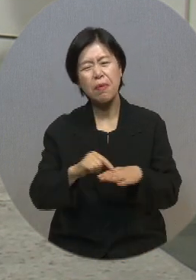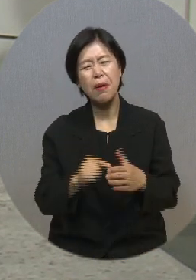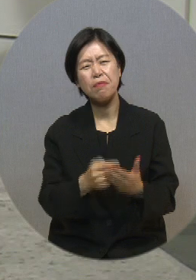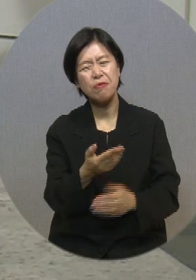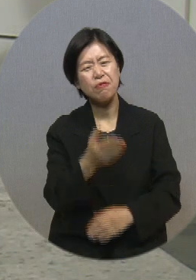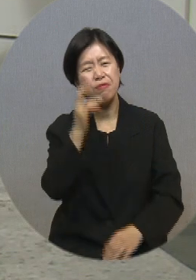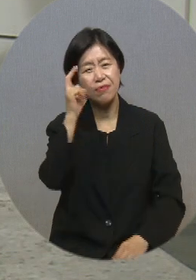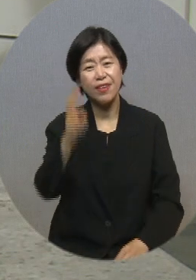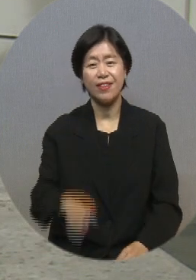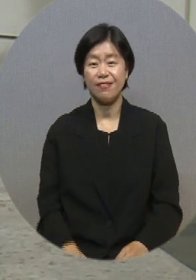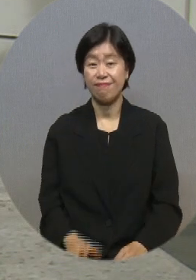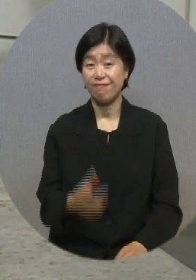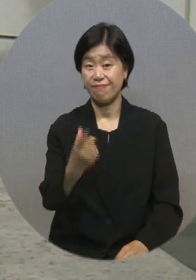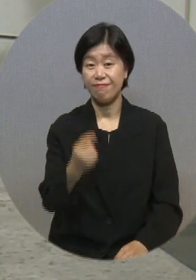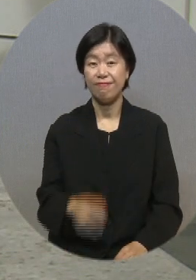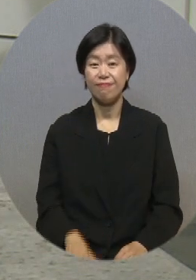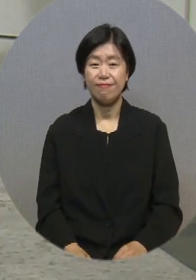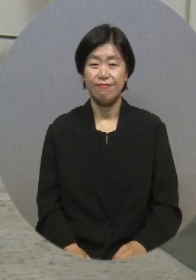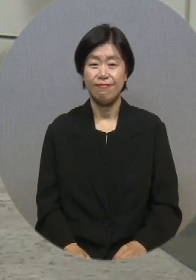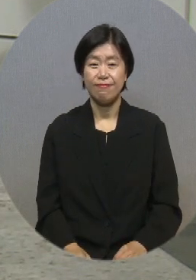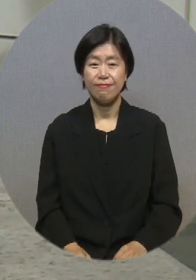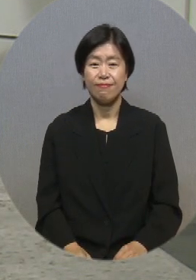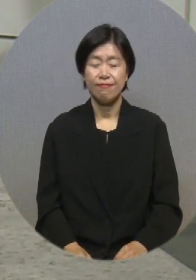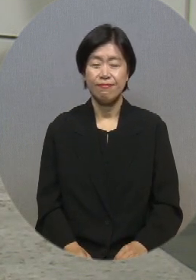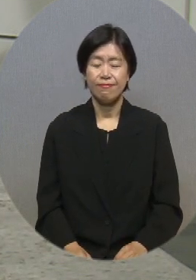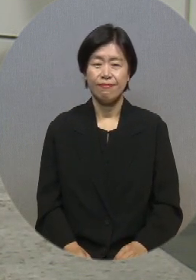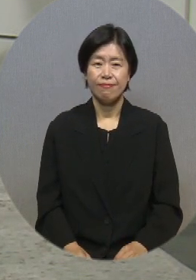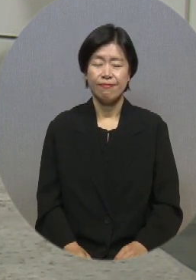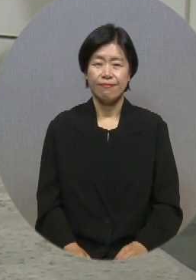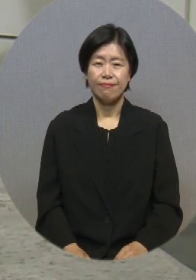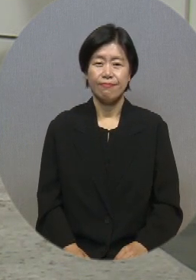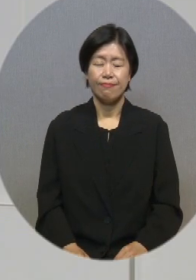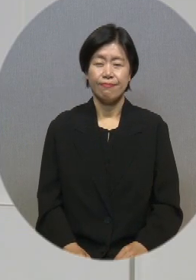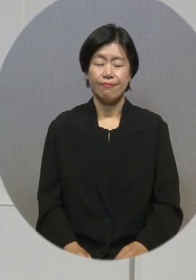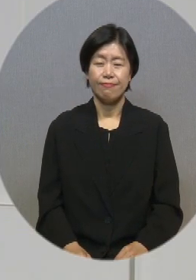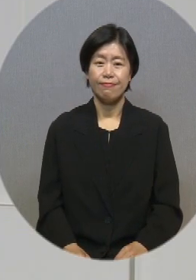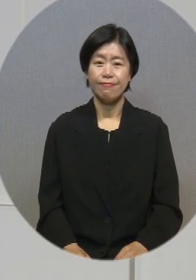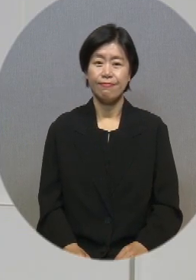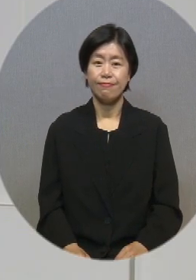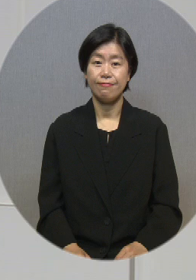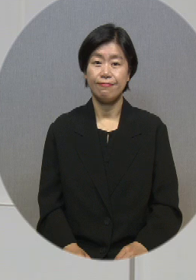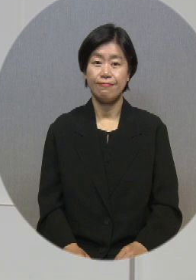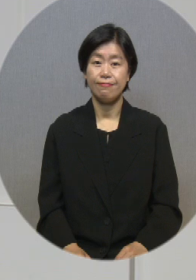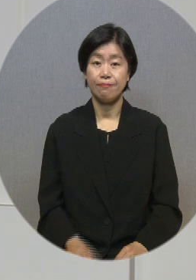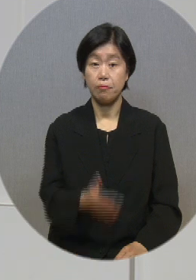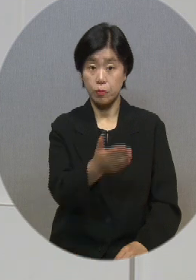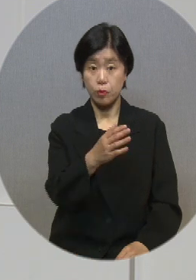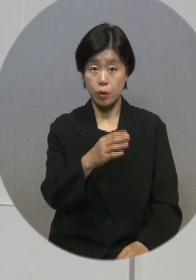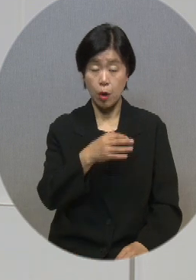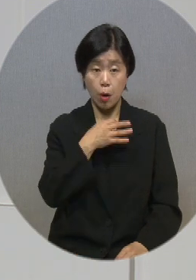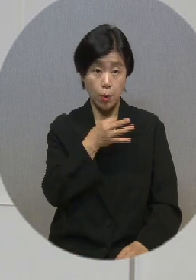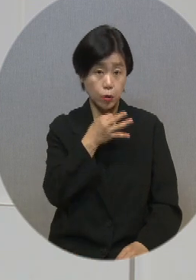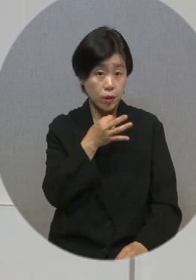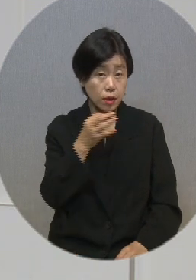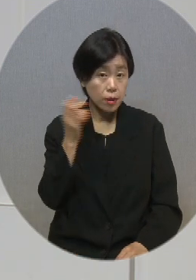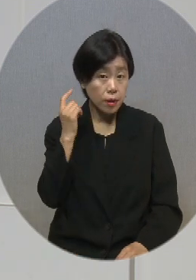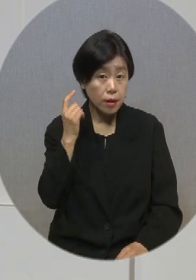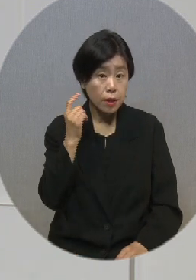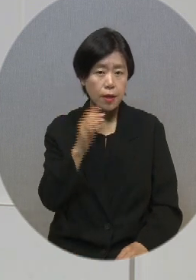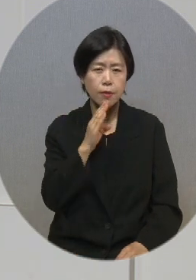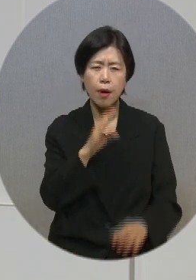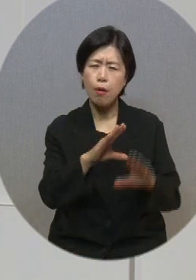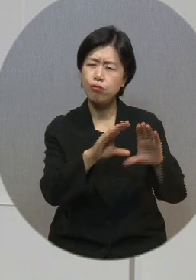네. 주마가 책이다 이 말이에요. 그래서 네. 예, 이제 그런 말씀을 아마 하셨을 겁니다. 예. 네, 목소리가 굉장히 그